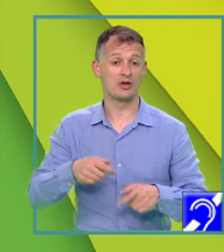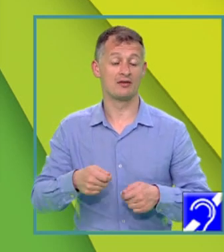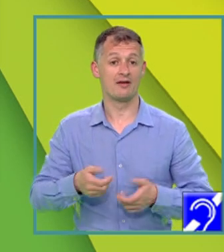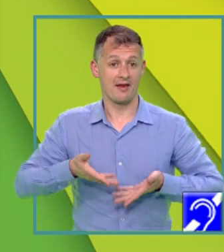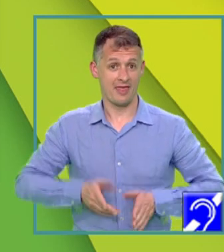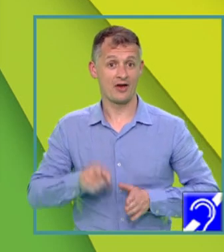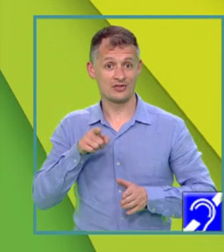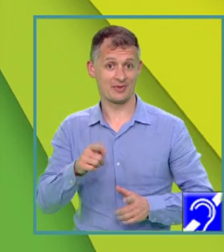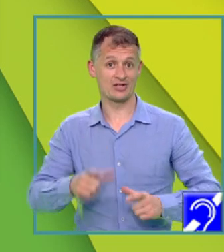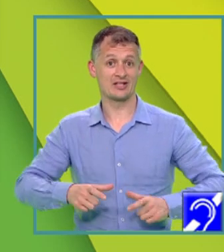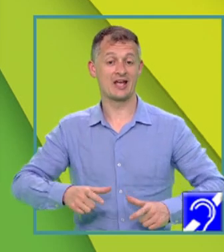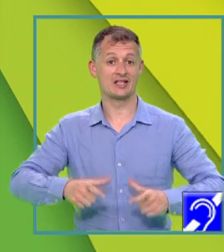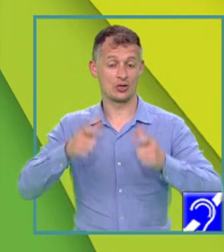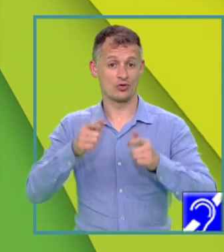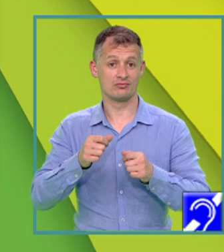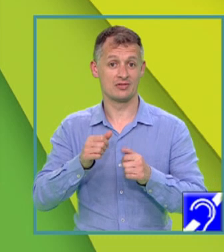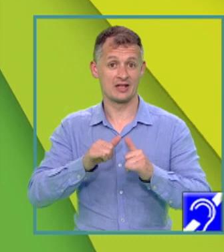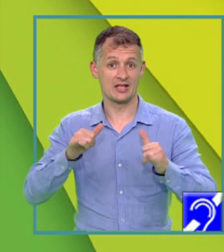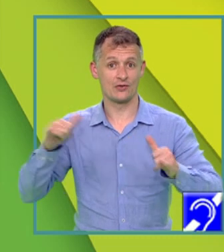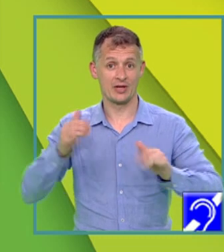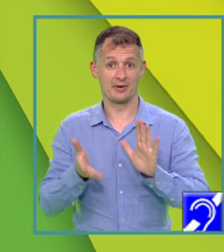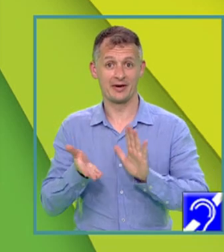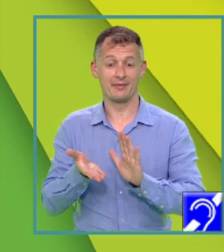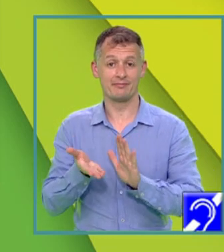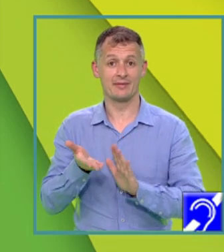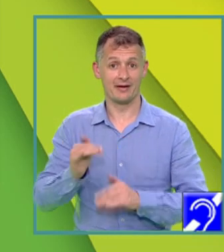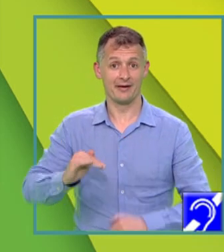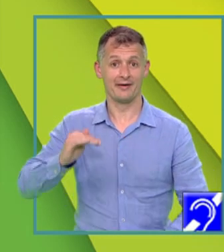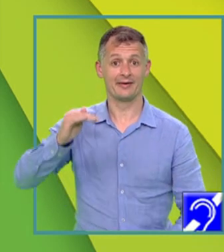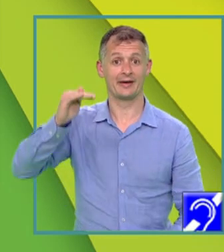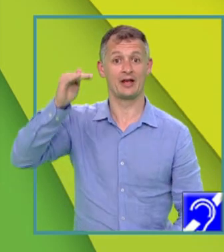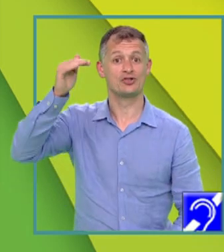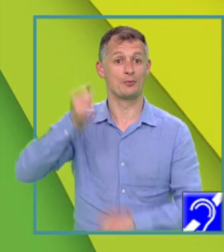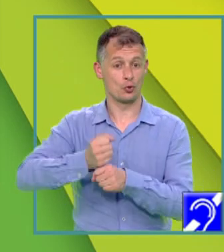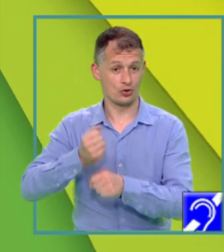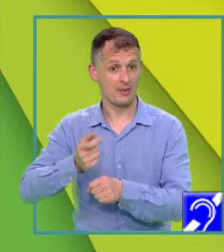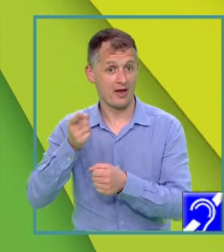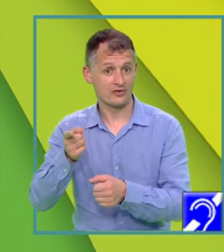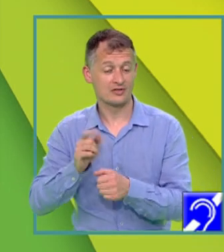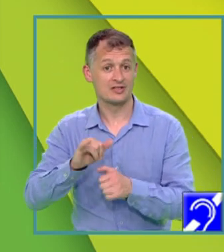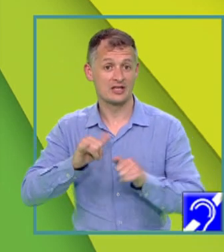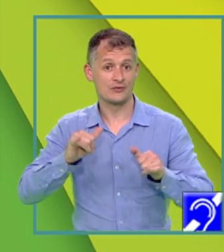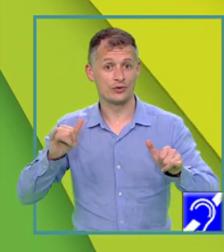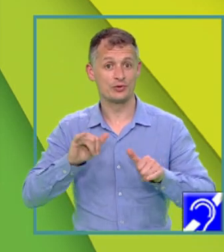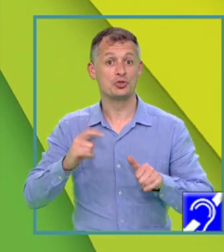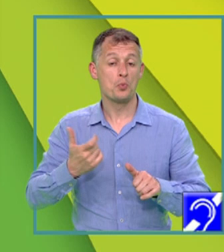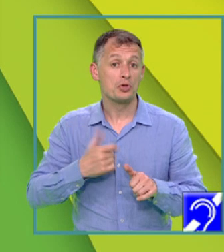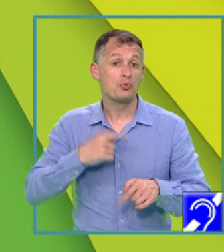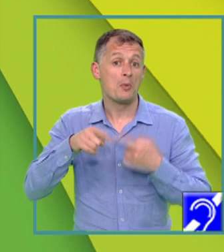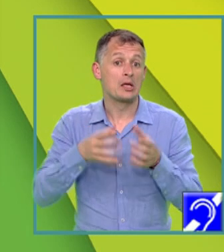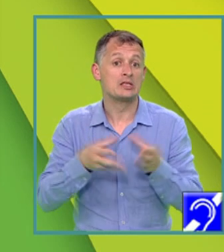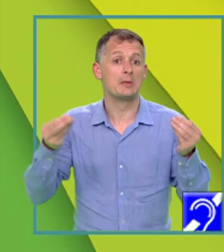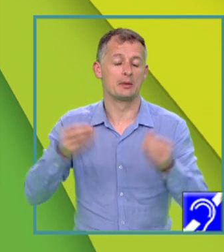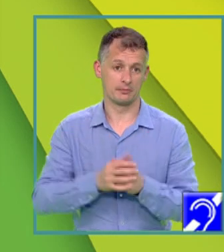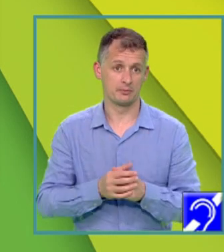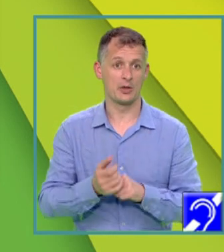unei instituții, ne dezvoltăm, creștem, lucrăm în cadrul acesteia, ne dezvoltăm și chiar putem să dispărem. Deci